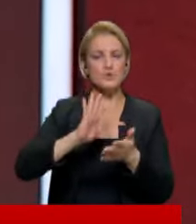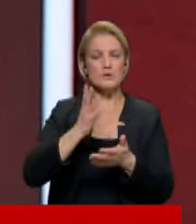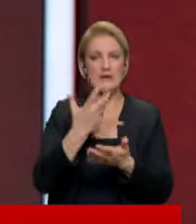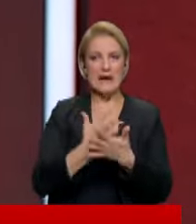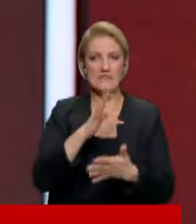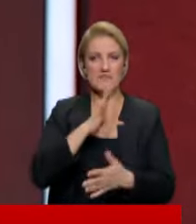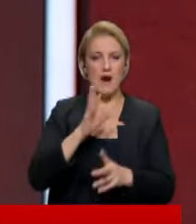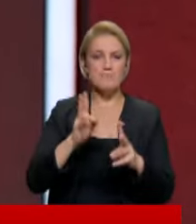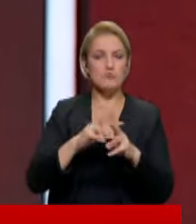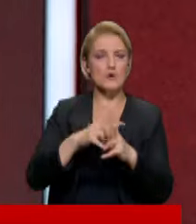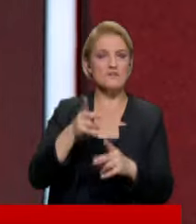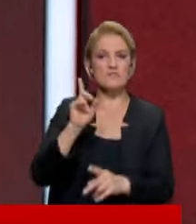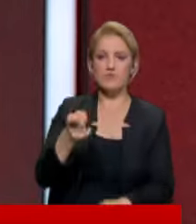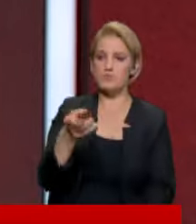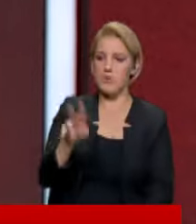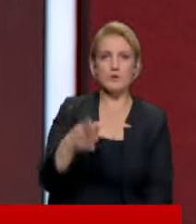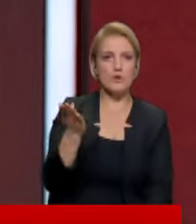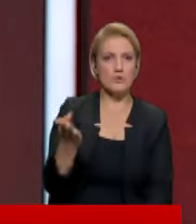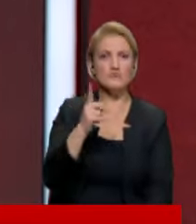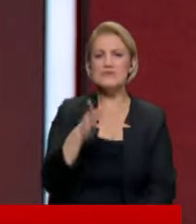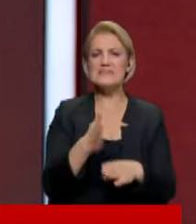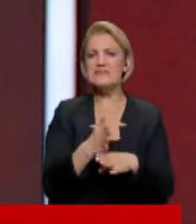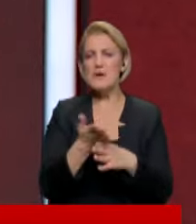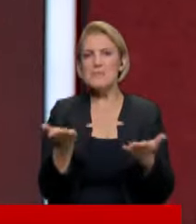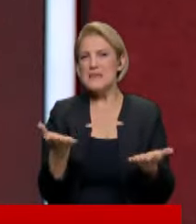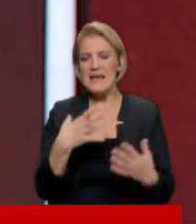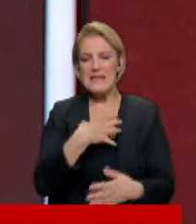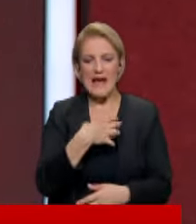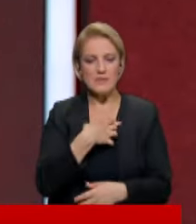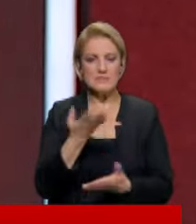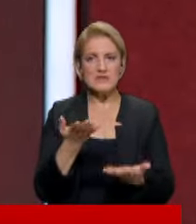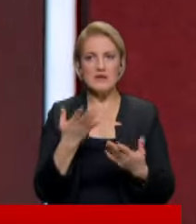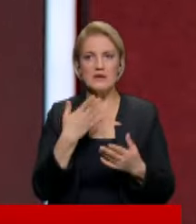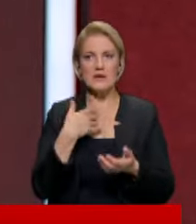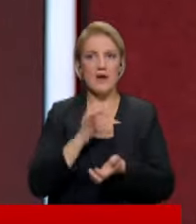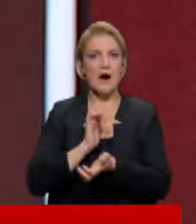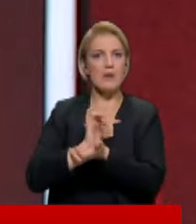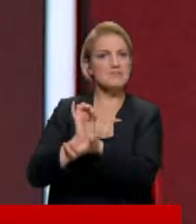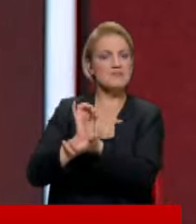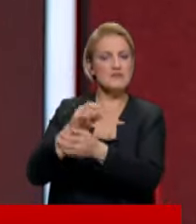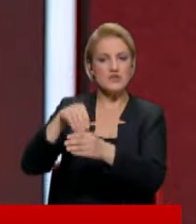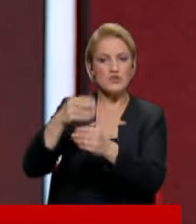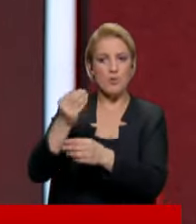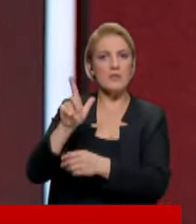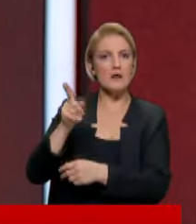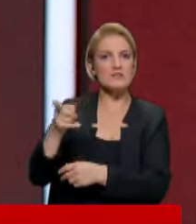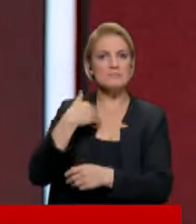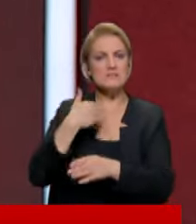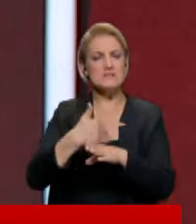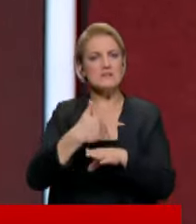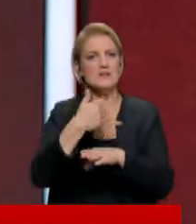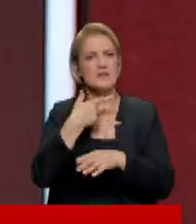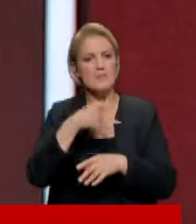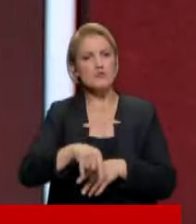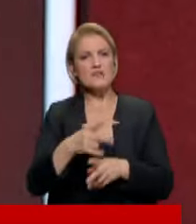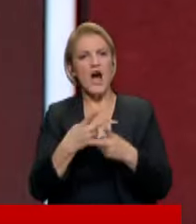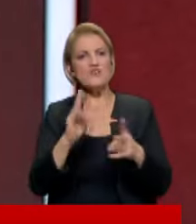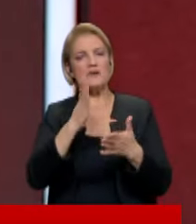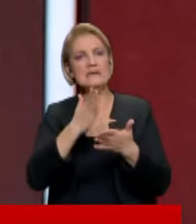polisimizi Şehit edebiliyor bunun sebebi ne Biz niye kendimizi yani içeride olması gerekenler dışarıda Biz kendimizi niye yarı açık cezaevinde gibi